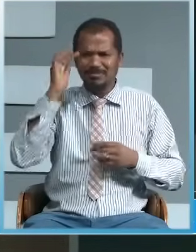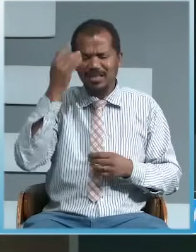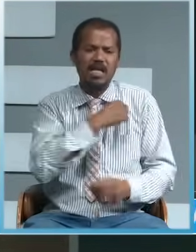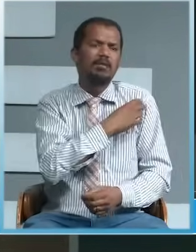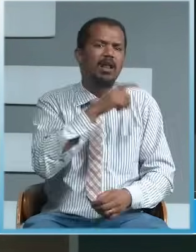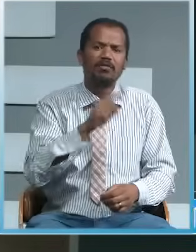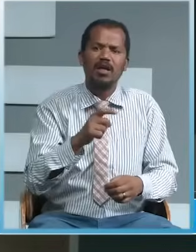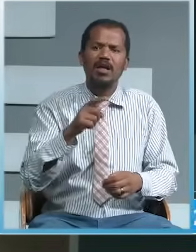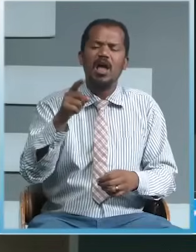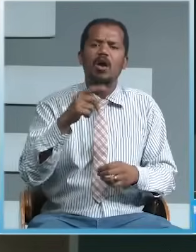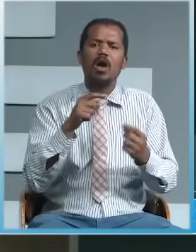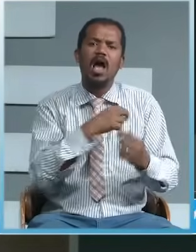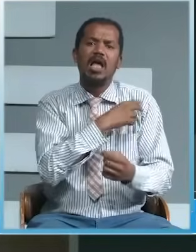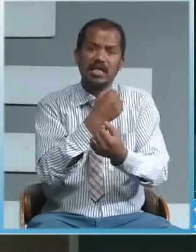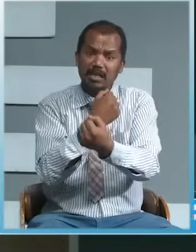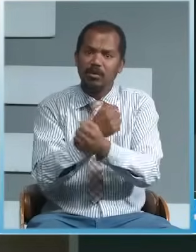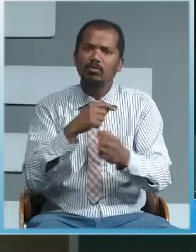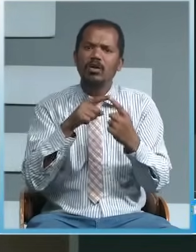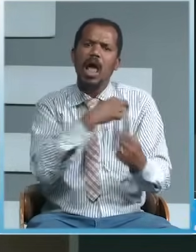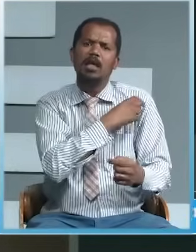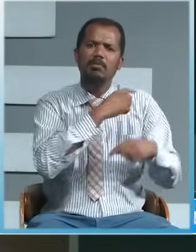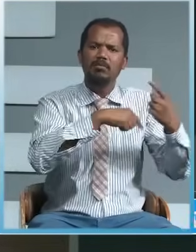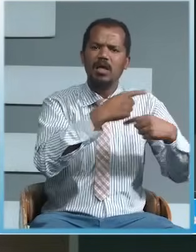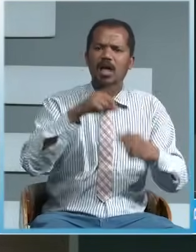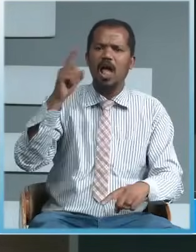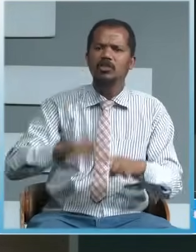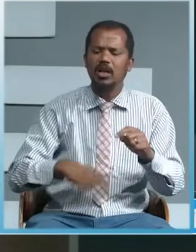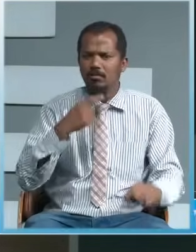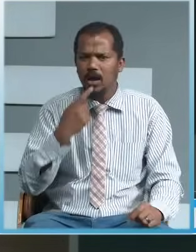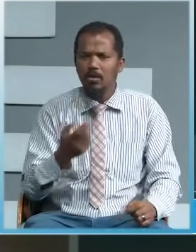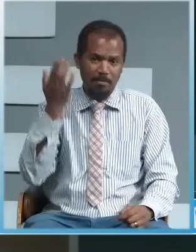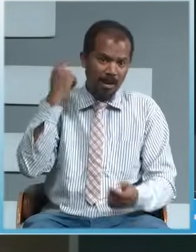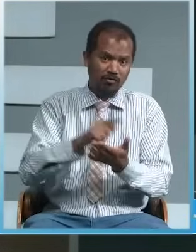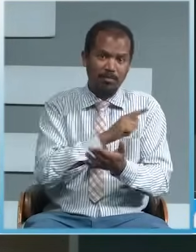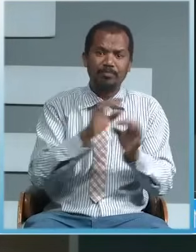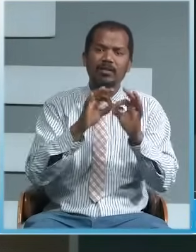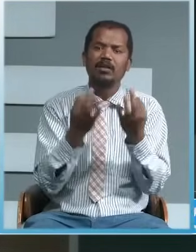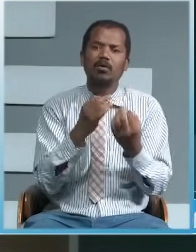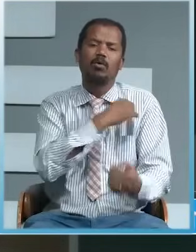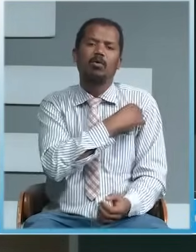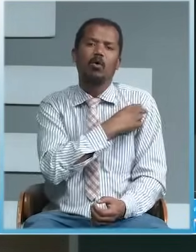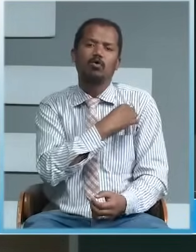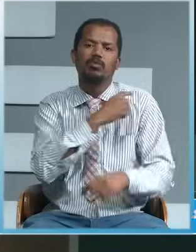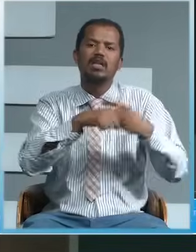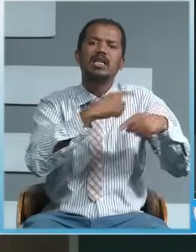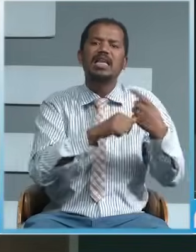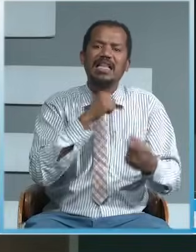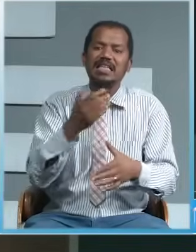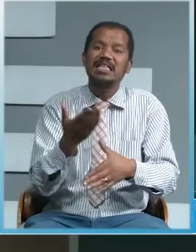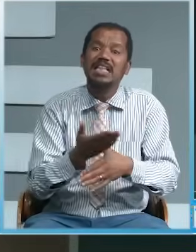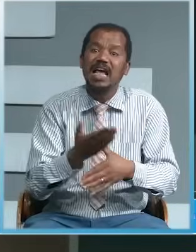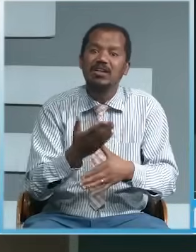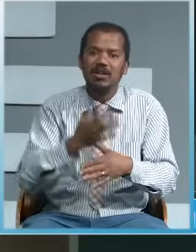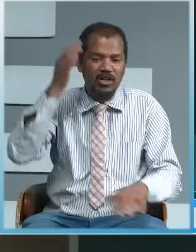ቢያስፈልጋትም አቃቤ ህግ ግን ወደ ሆስፒታል እንዳትሄድ ከልክሏታል ይላል። ባለፈው ሳምንት ቤተሰቦቿ ወደ ሆስፒታል